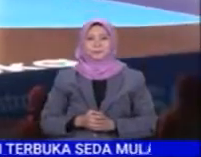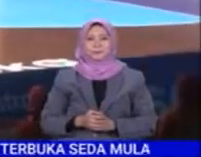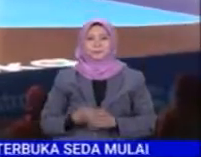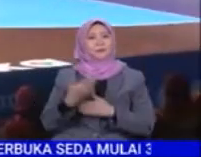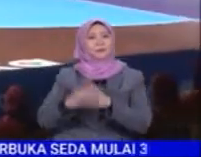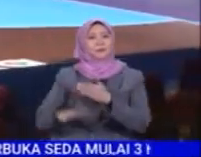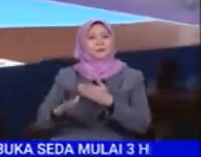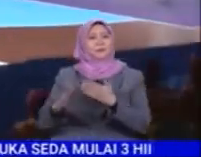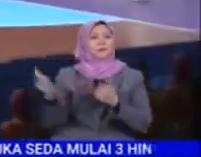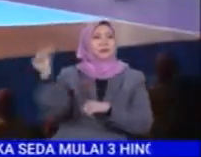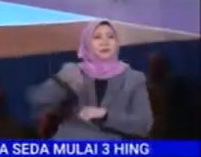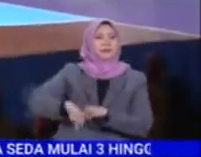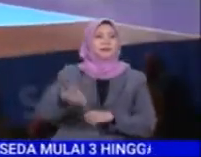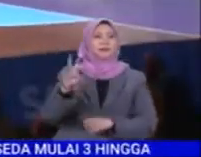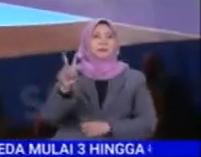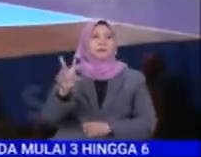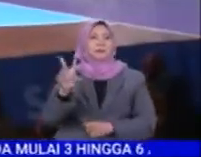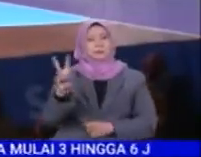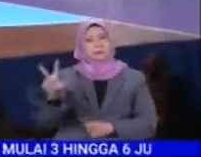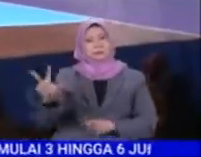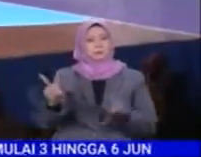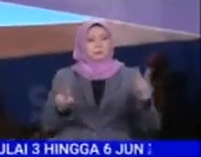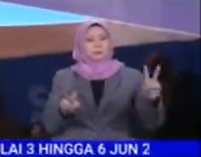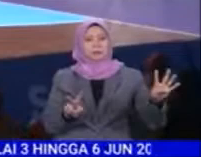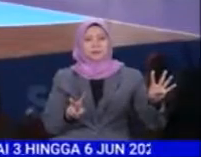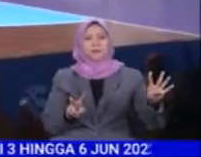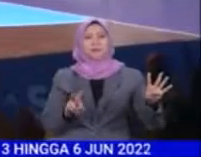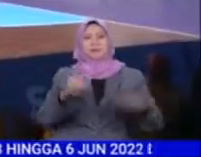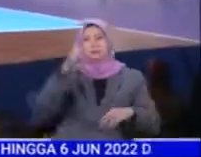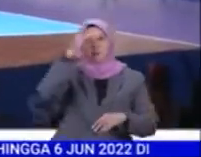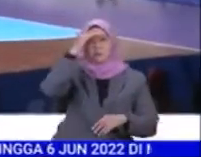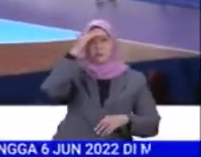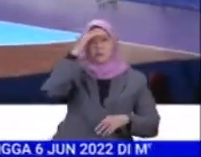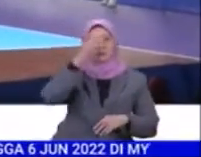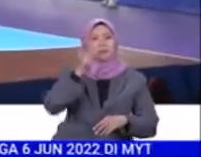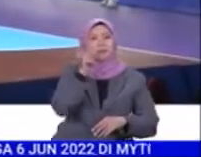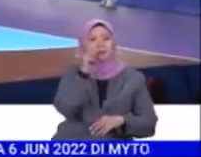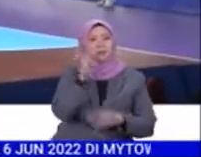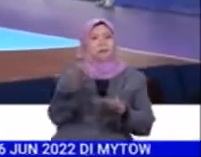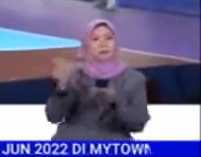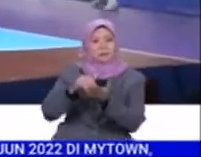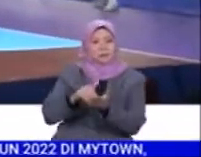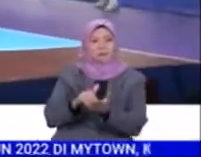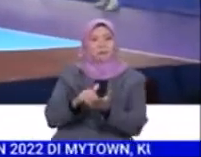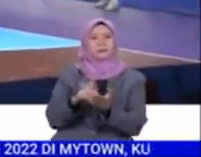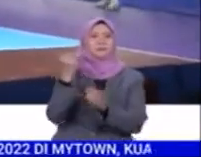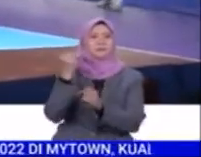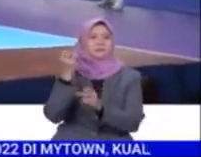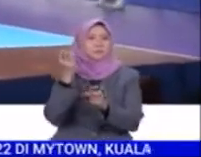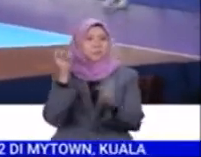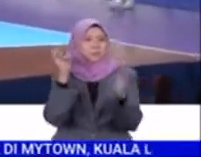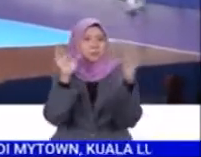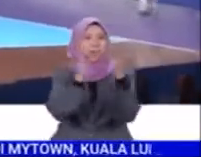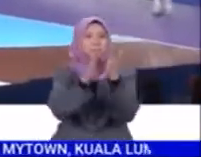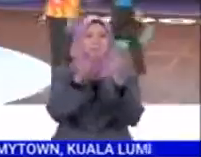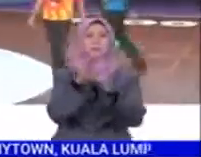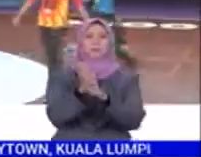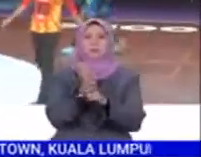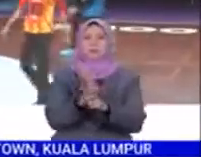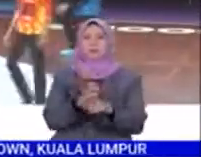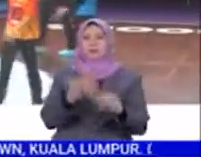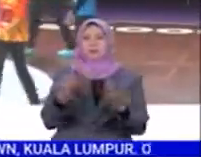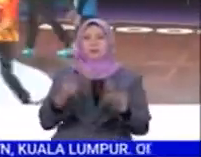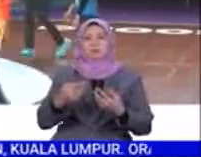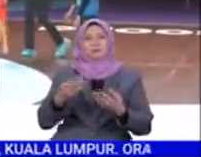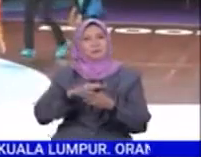Selepas mengalami kekalahan 63-24 semalam kepada Johor Jewels, Kedah sekali lagi berdepan tugas sukar bertemu pasukan yang